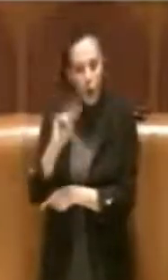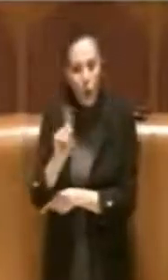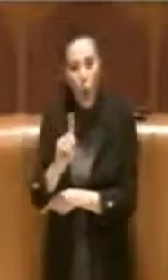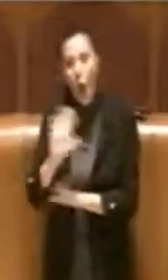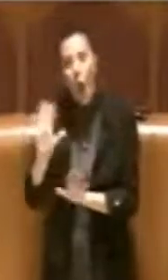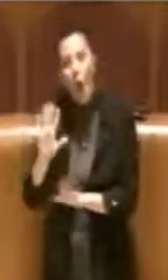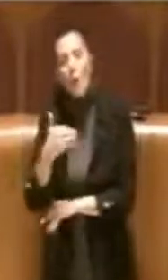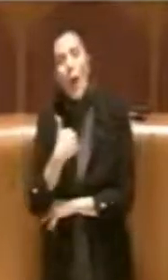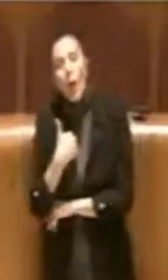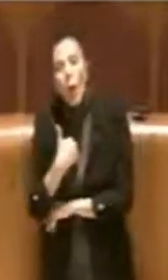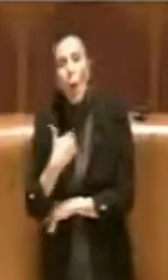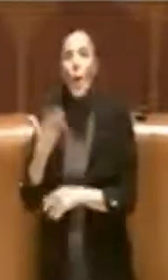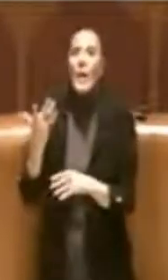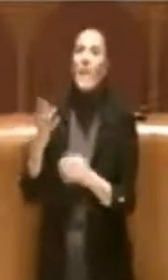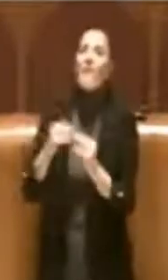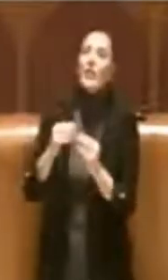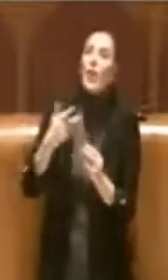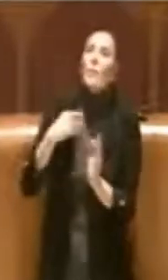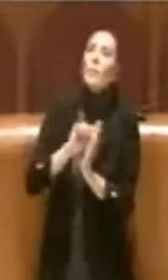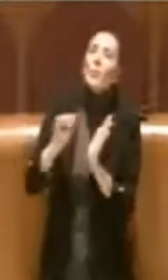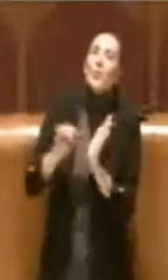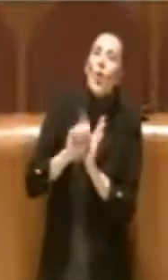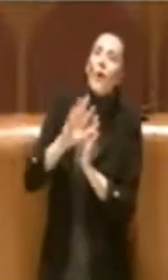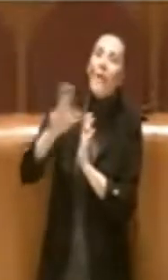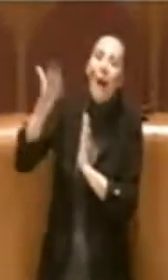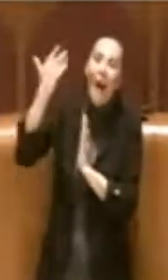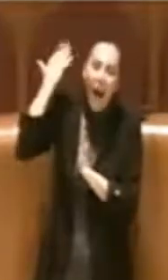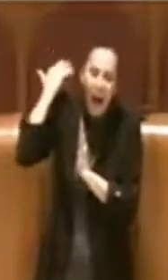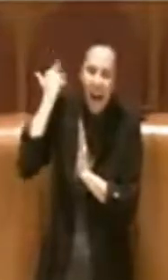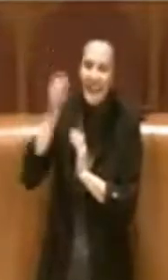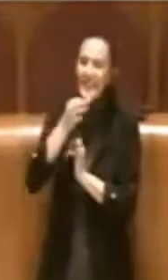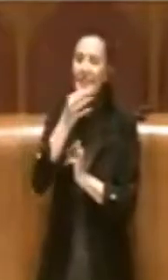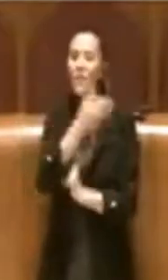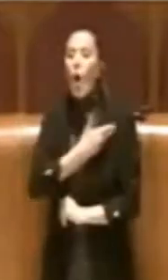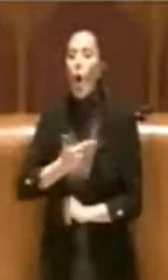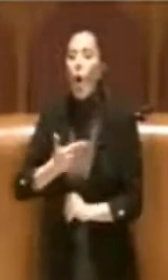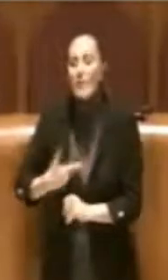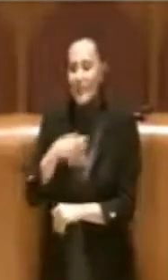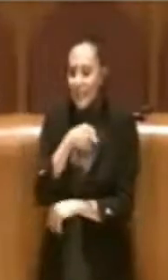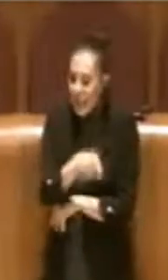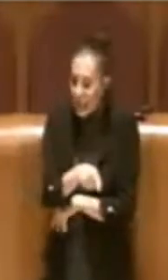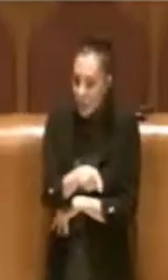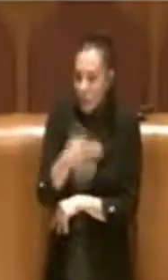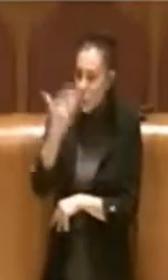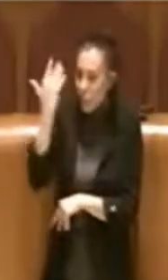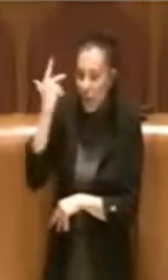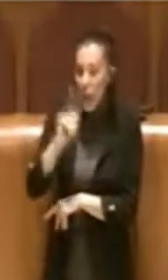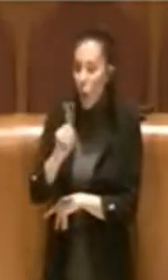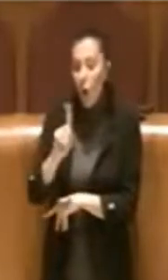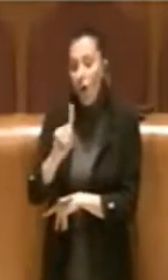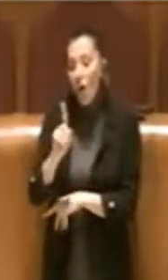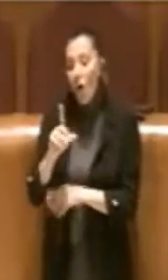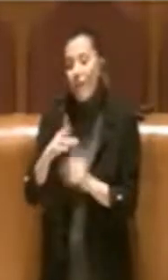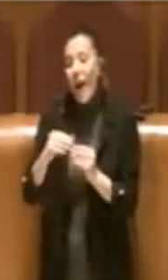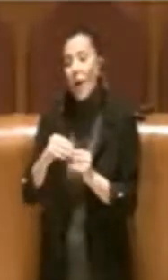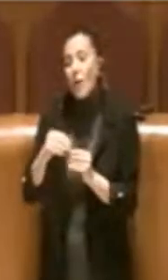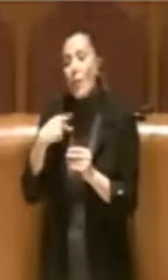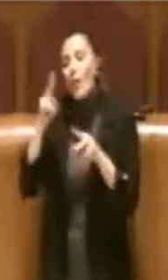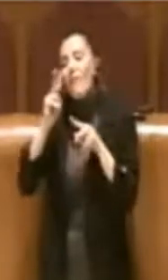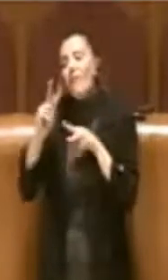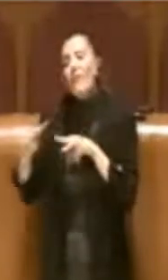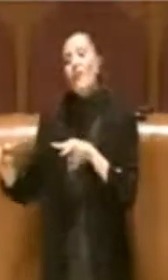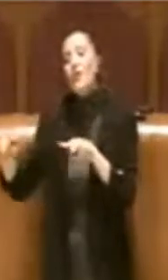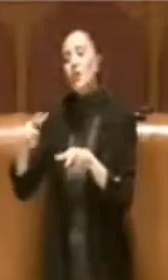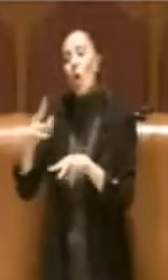noi in realtà facciamo parte di un'altra storia e quindi quelle consiliature non fanno parte insomma, della nostra visione o